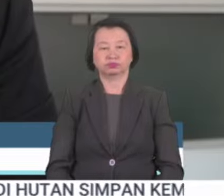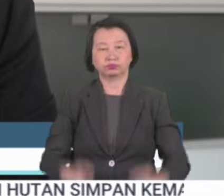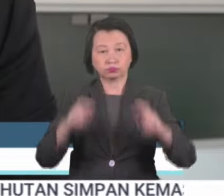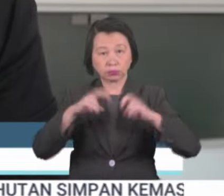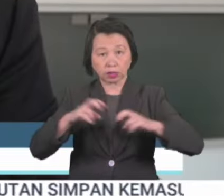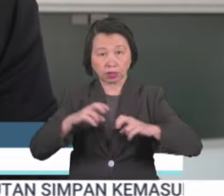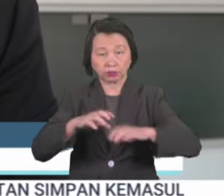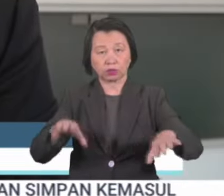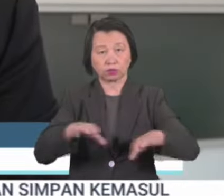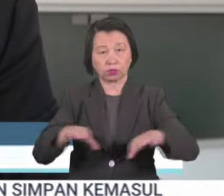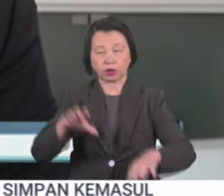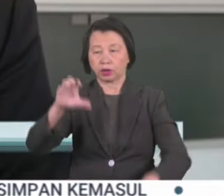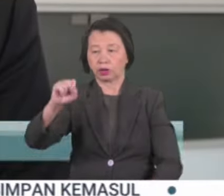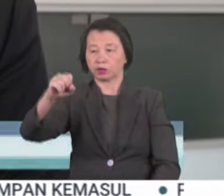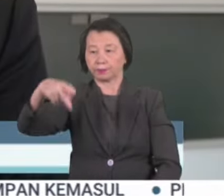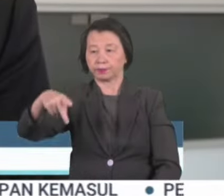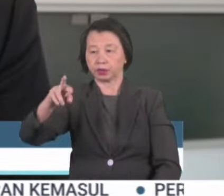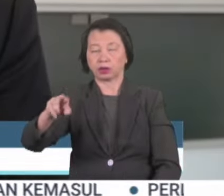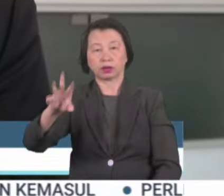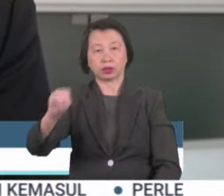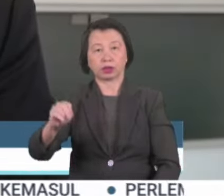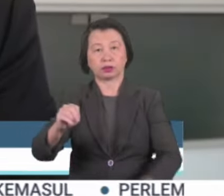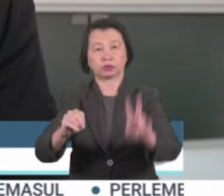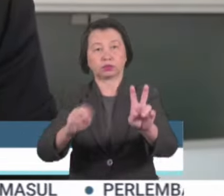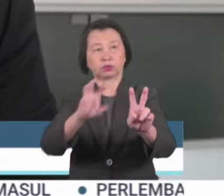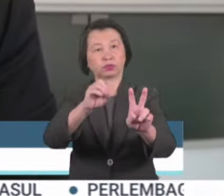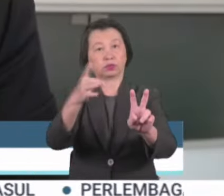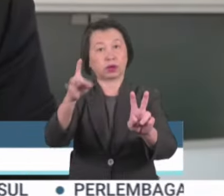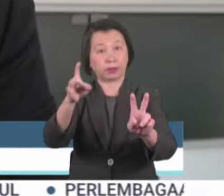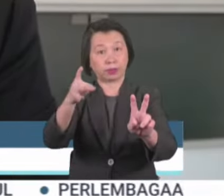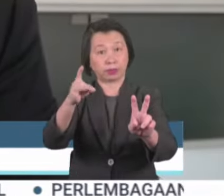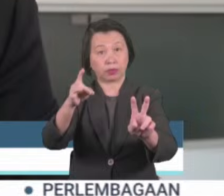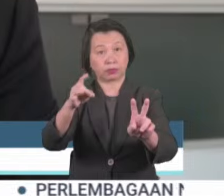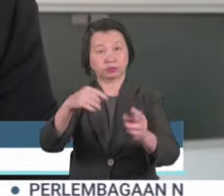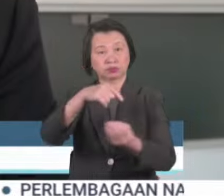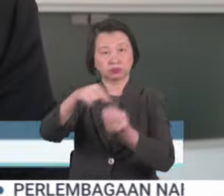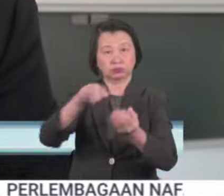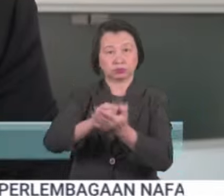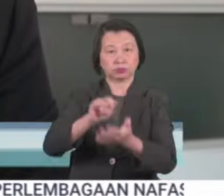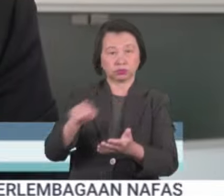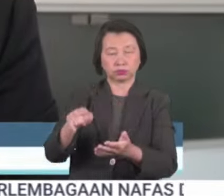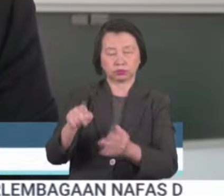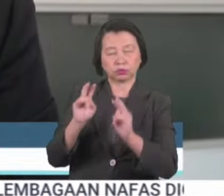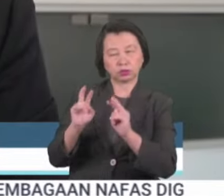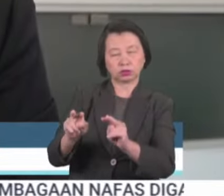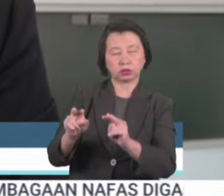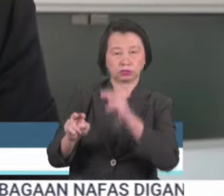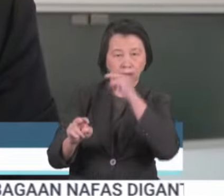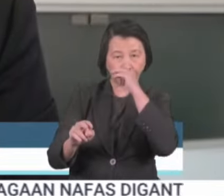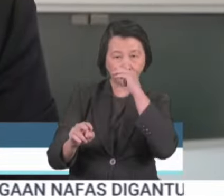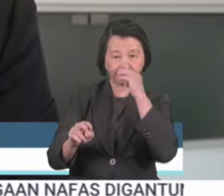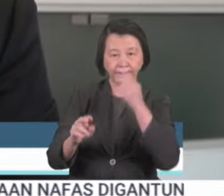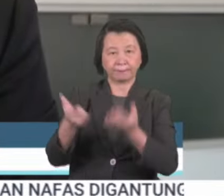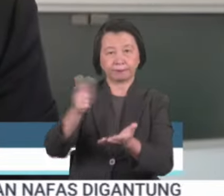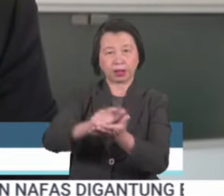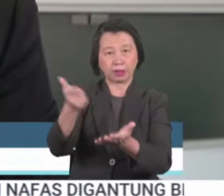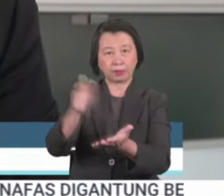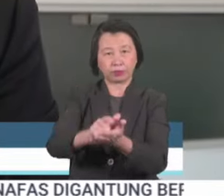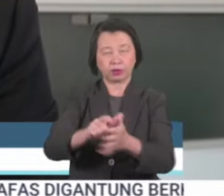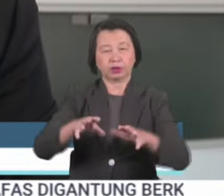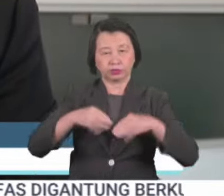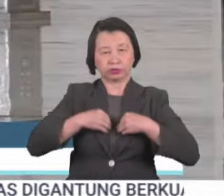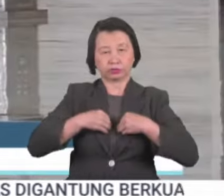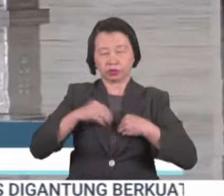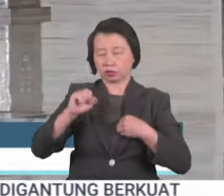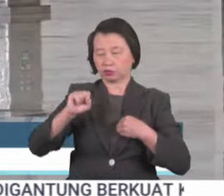Kajian yang dibuat oleh pihak SPRM pada tahun 2018, situasi itu kita lihat angka laporan yang diterima oleh